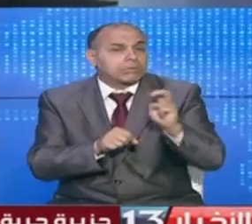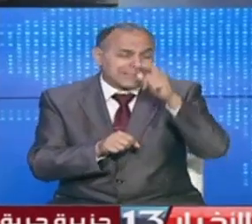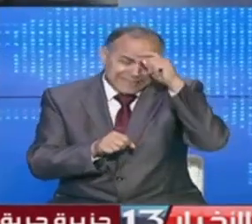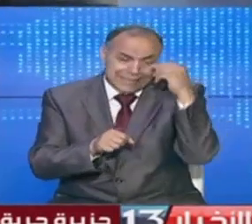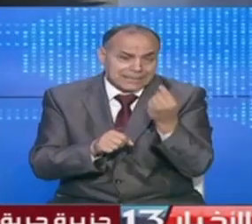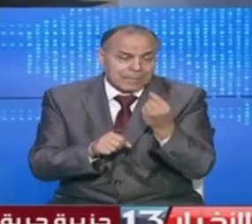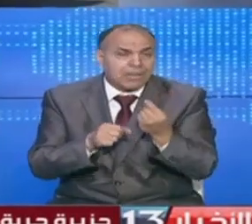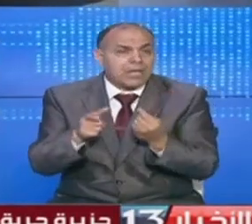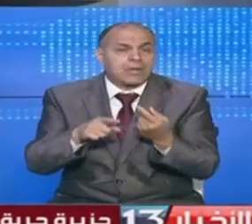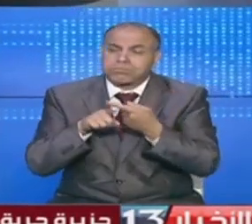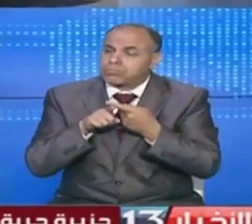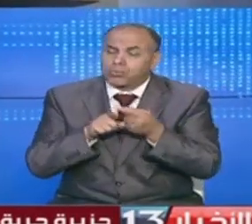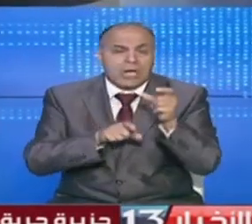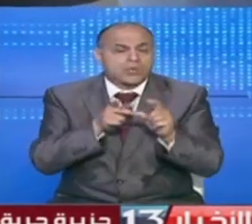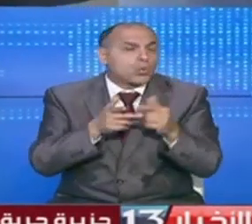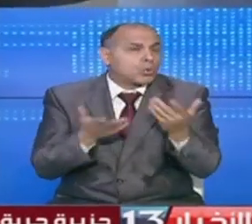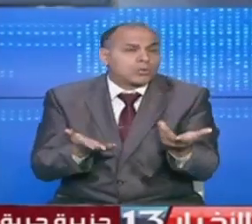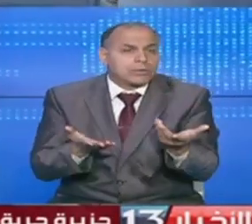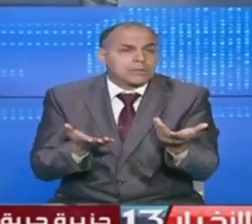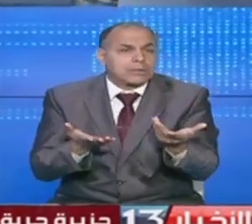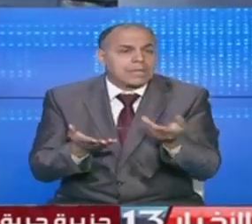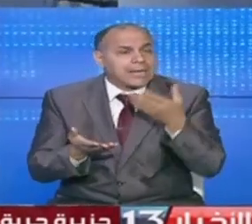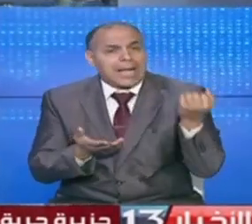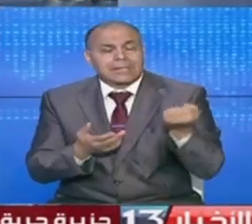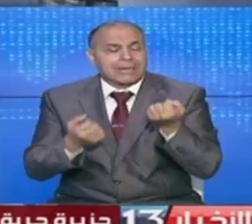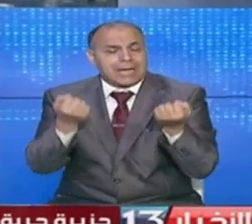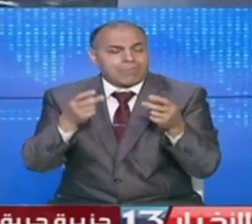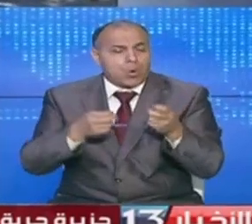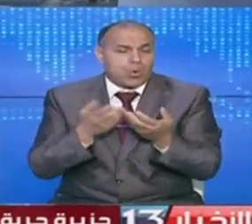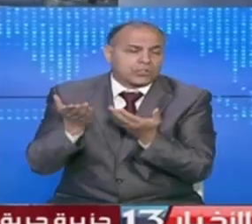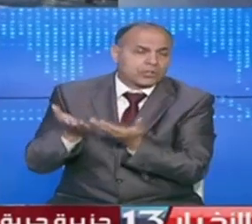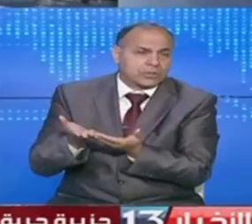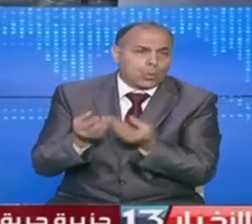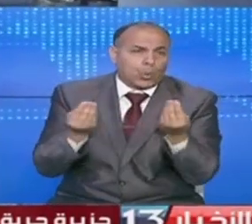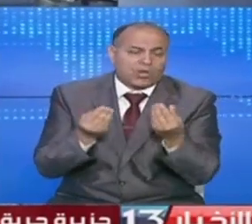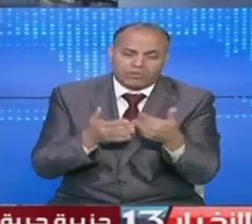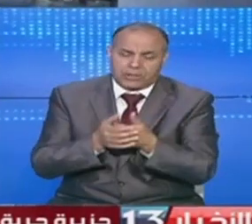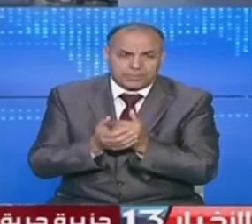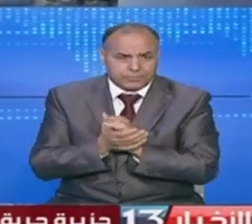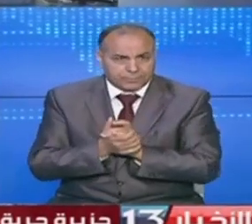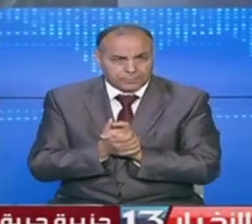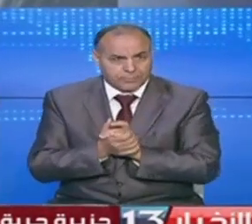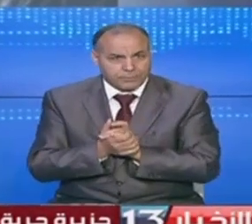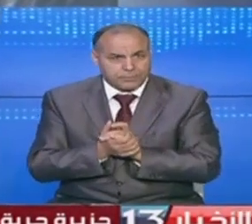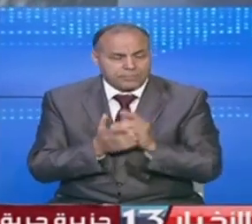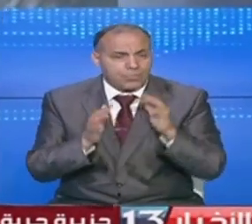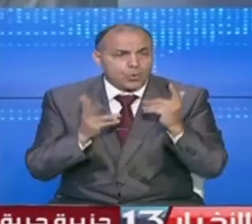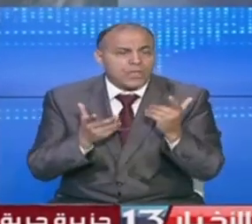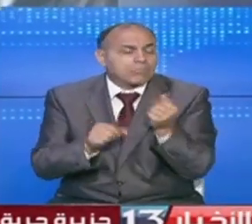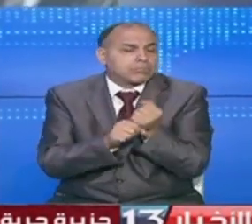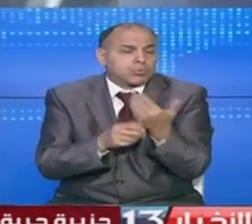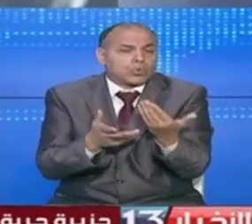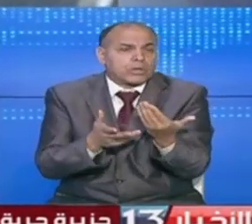معاناه يتقاسمه معهم ايضا اصحاب سيارات اللواج في جزيره جربه الممنوعين من